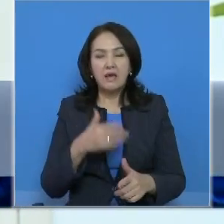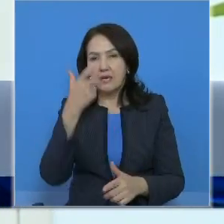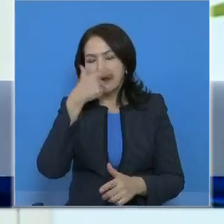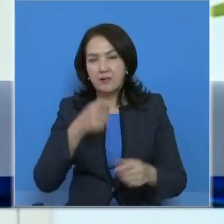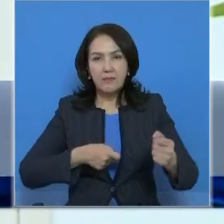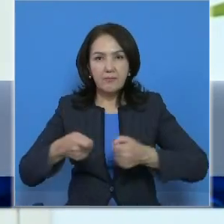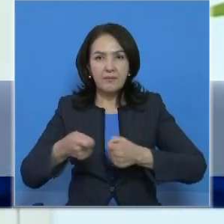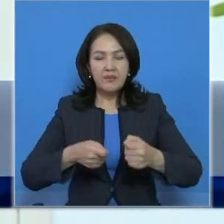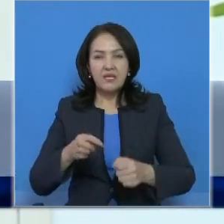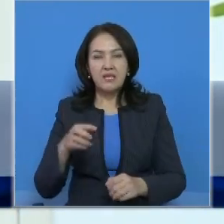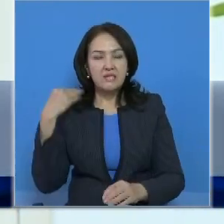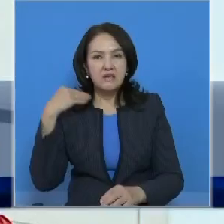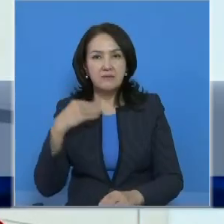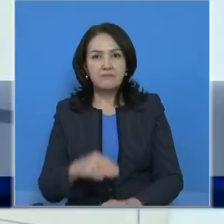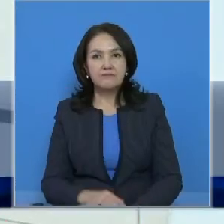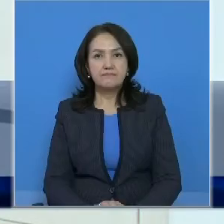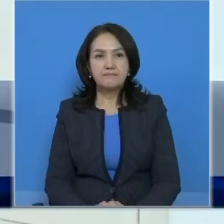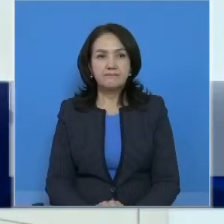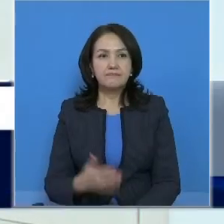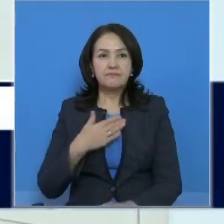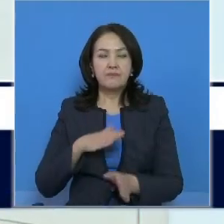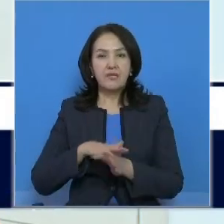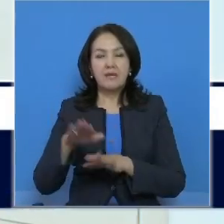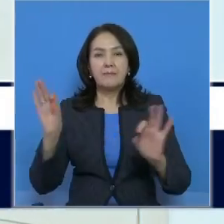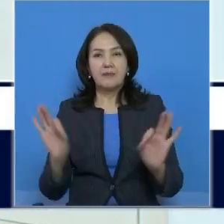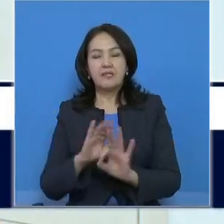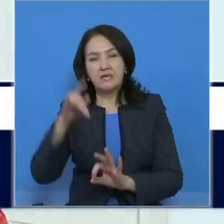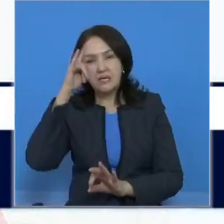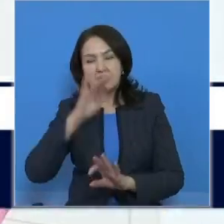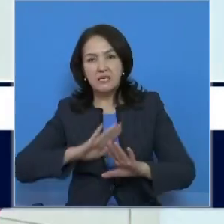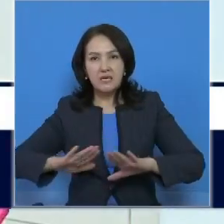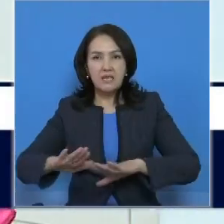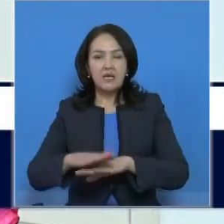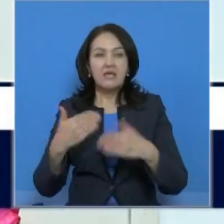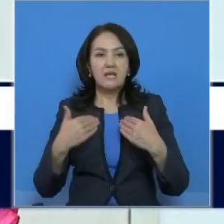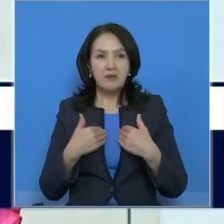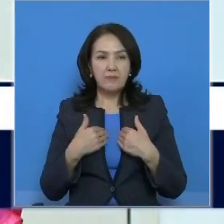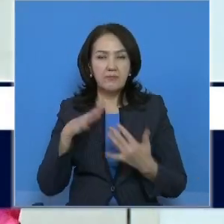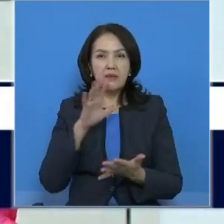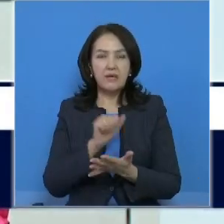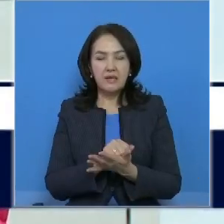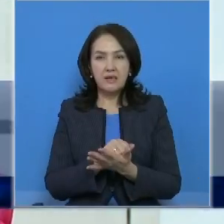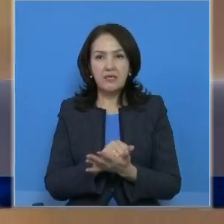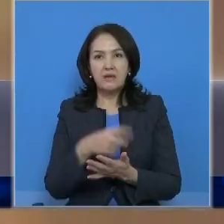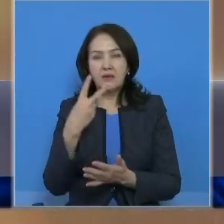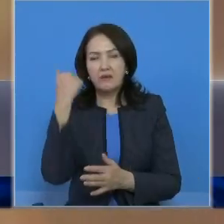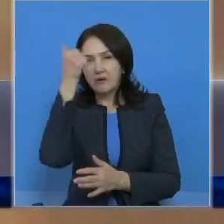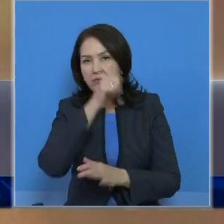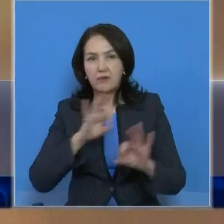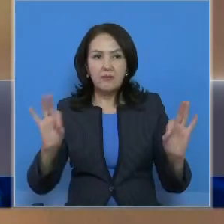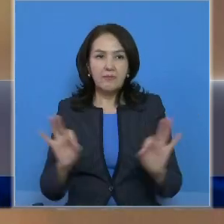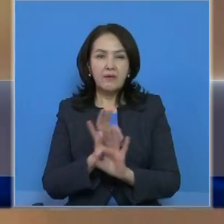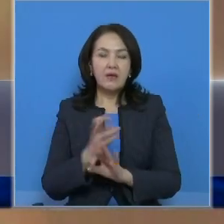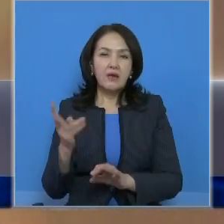своим руководителем из Актюбе. Я исполняю песню «Казак ели». Я занимаюсь творчеством 2 года.